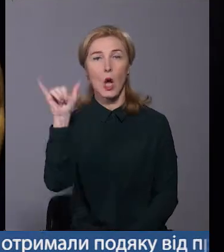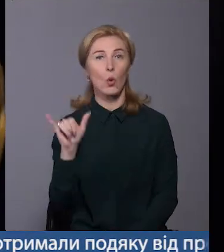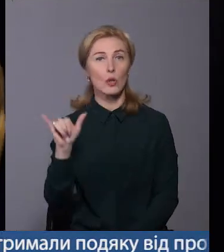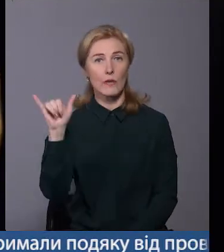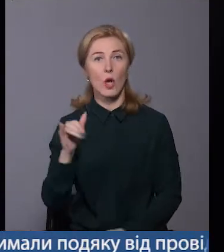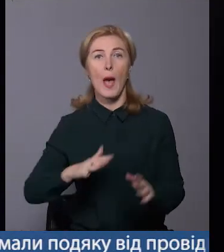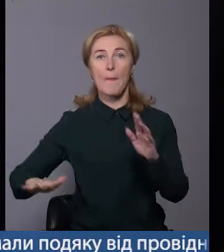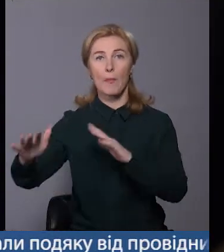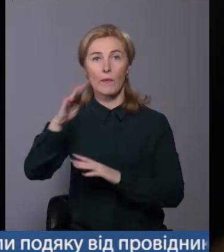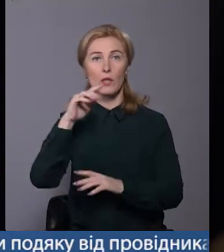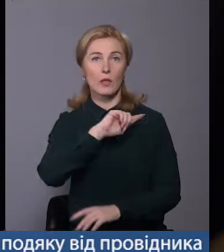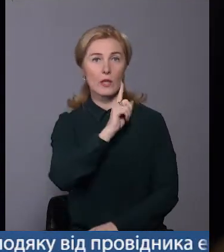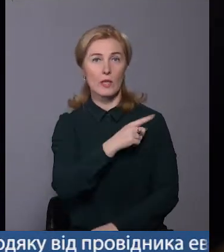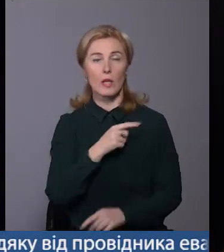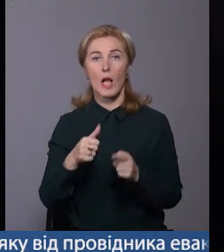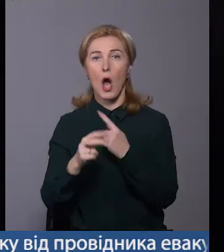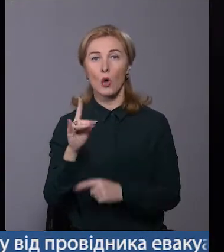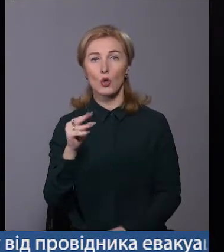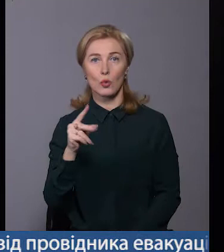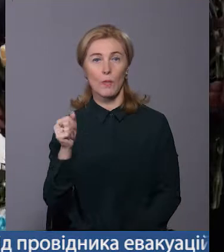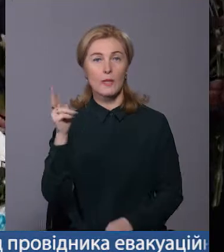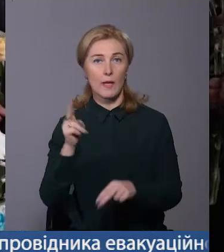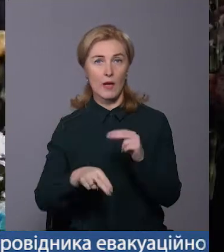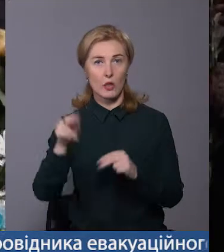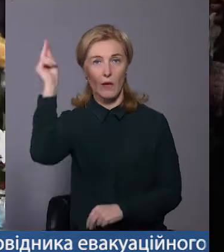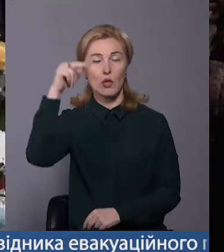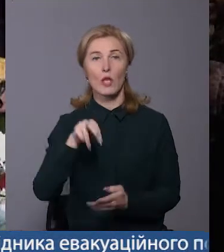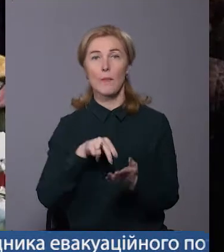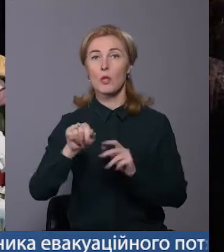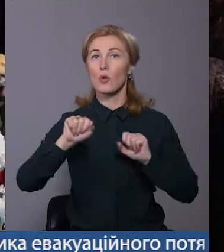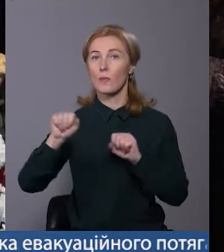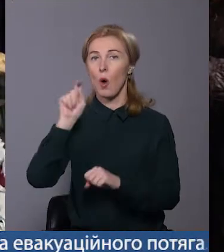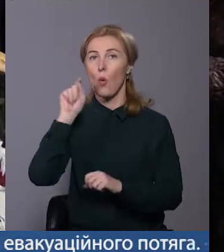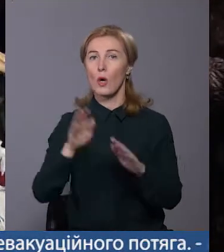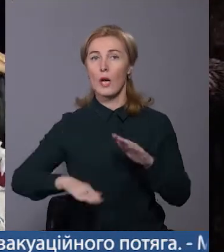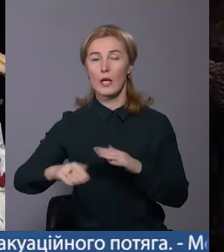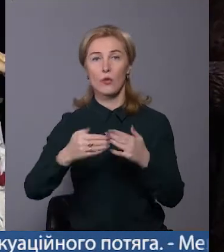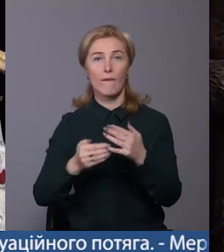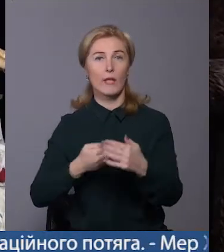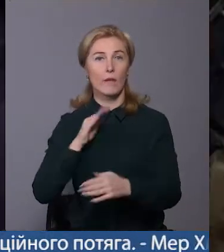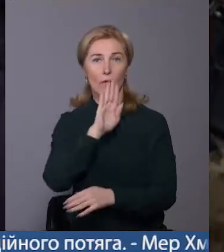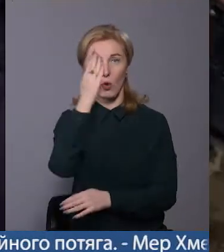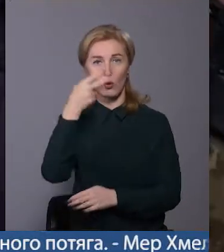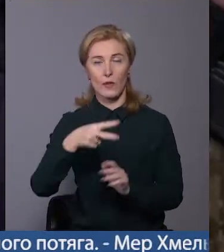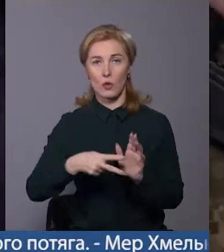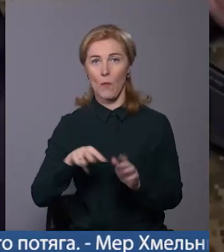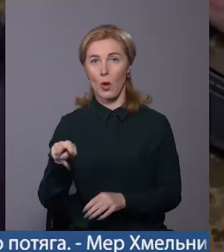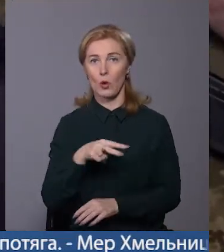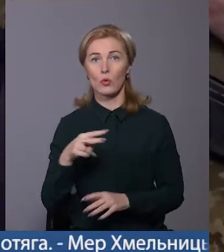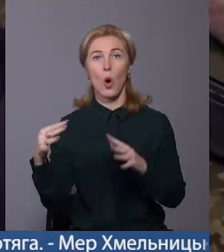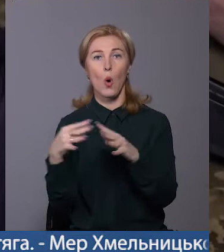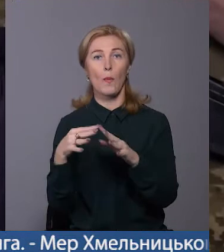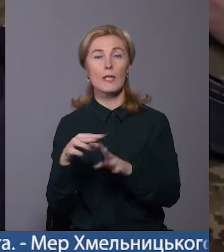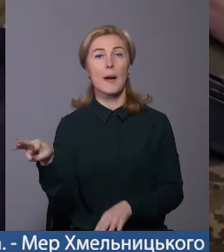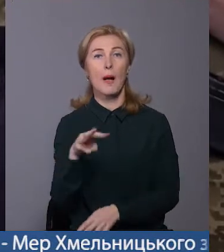університет повітряних сил імені Кожедуба. Після завершення навчання пішов боронити Україну від ворога. 27 лютого у боях за